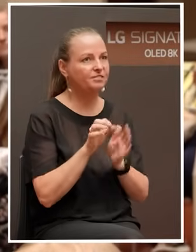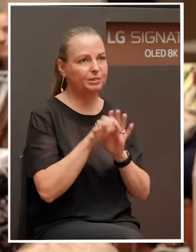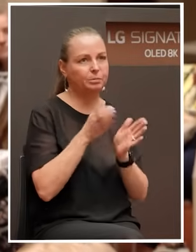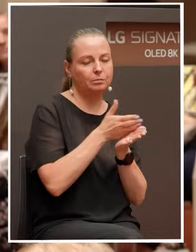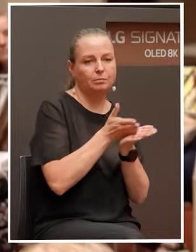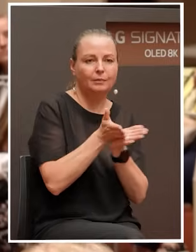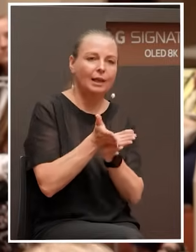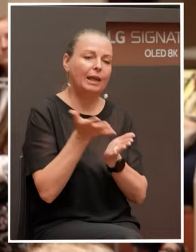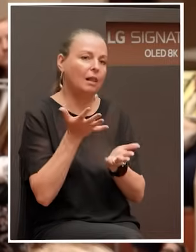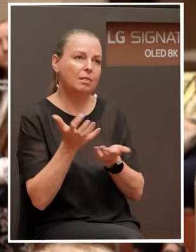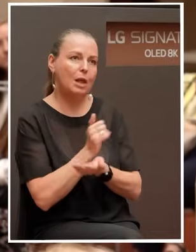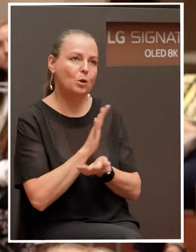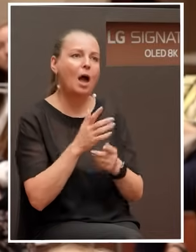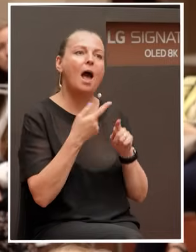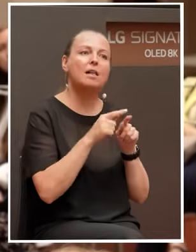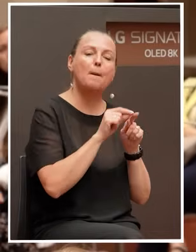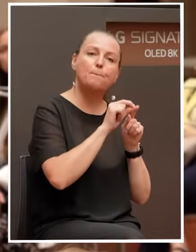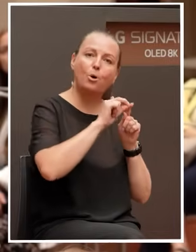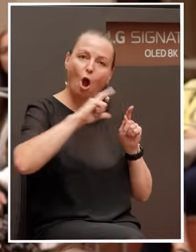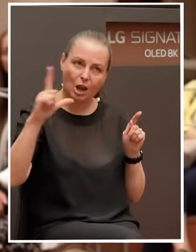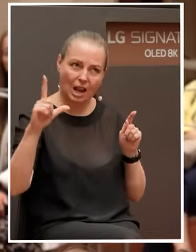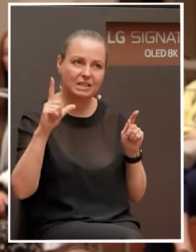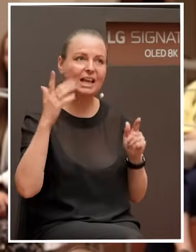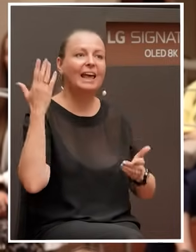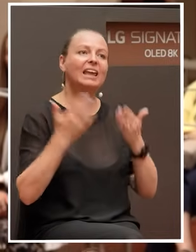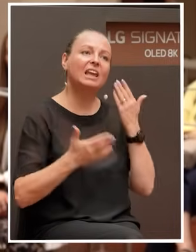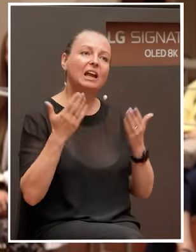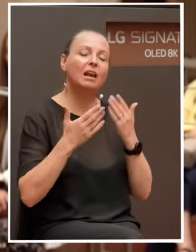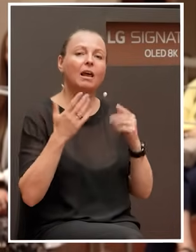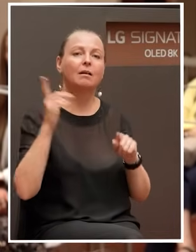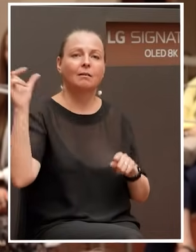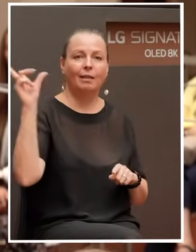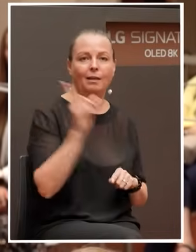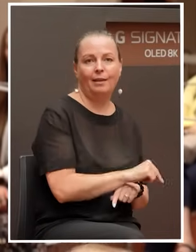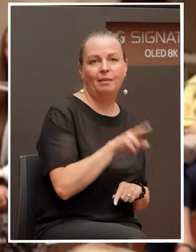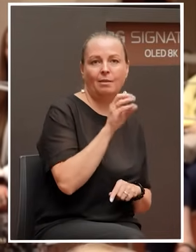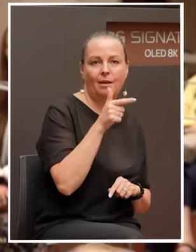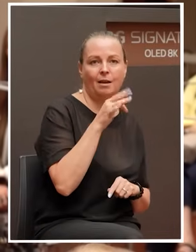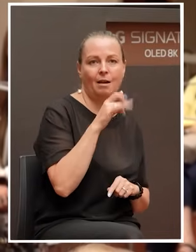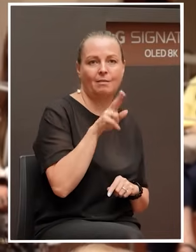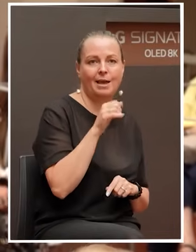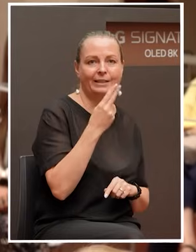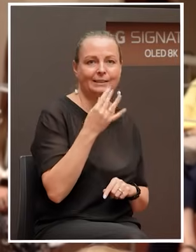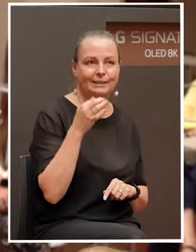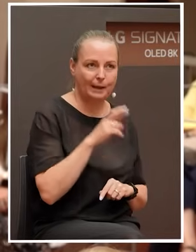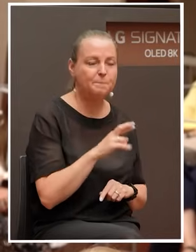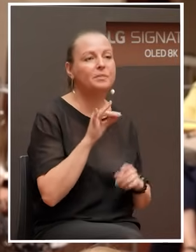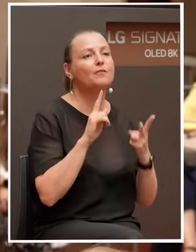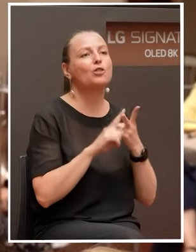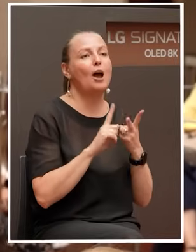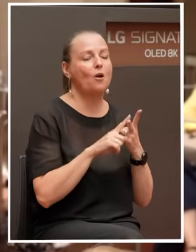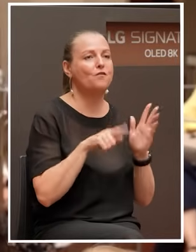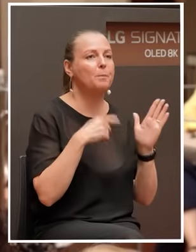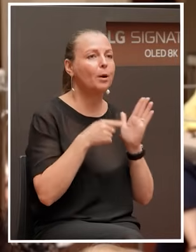не удалось? Это прогресс этой серии или это какая-то деградация? И второй вопрос, что